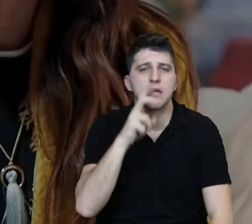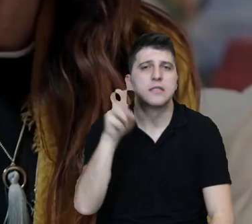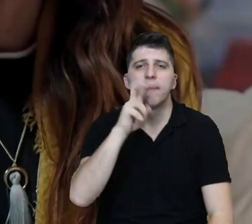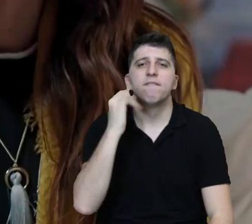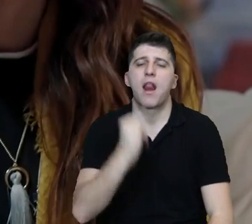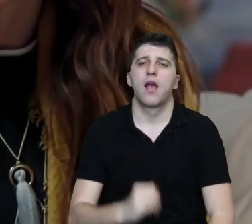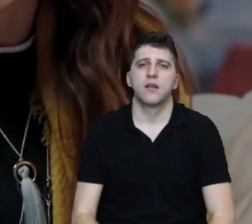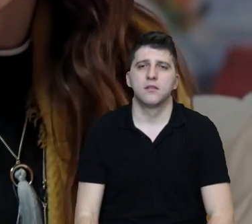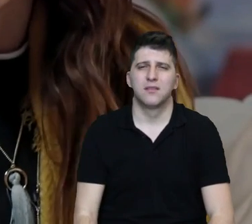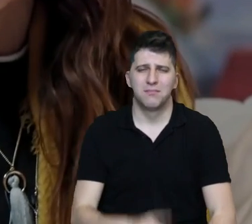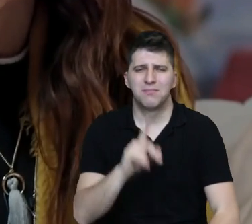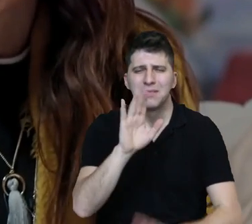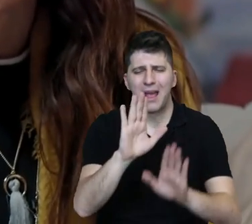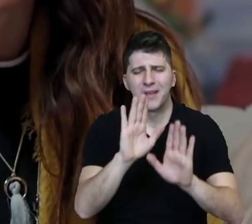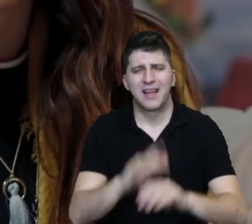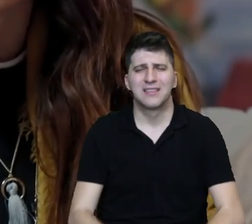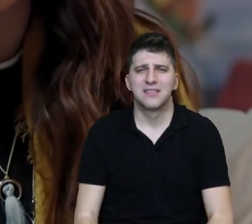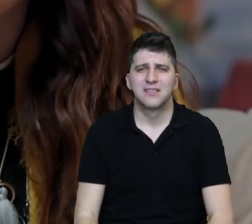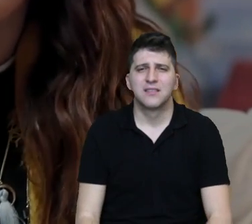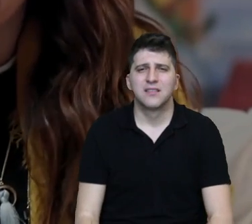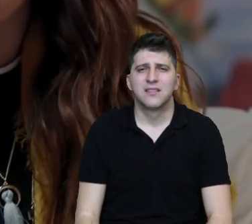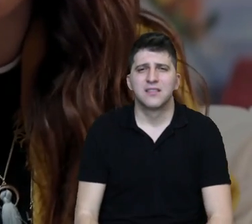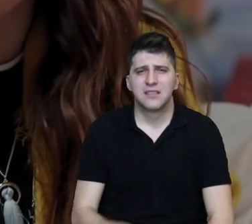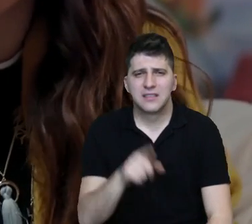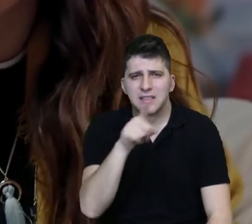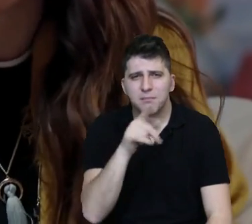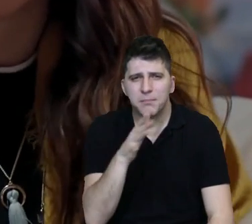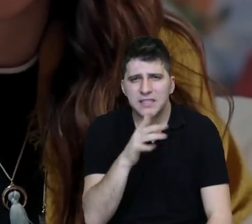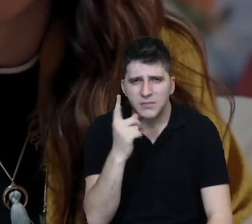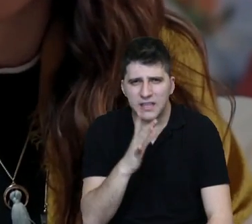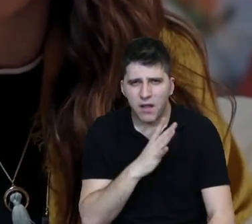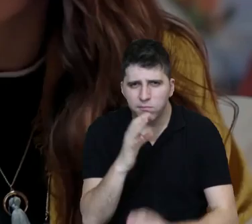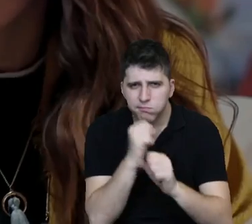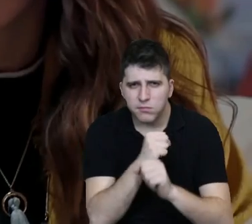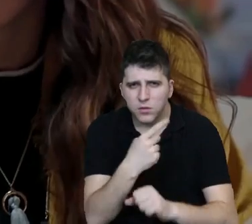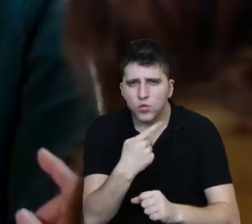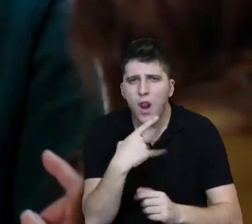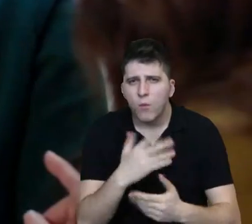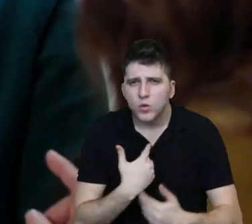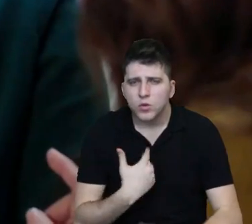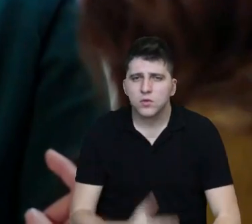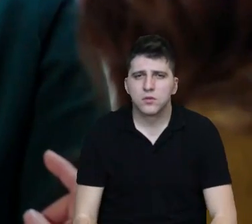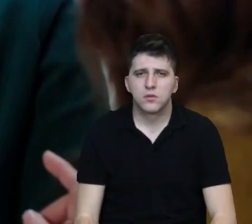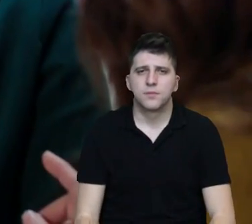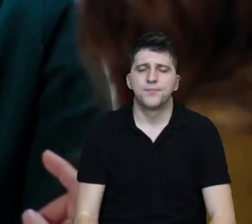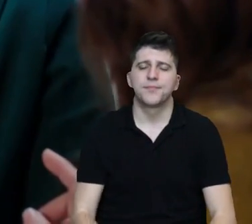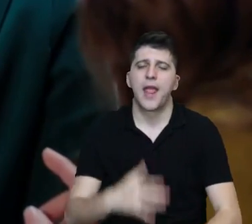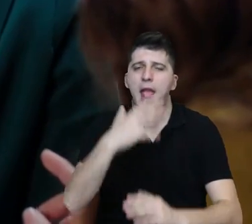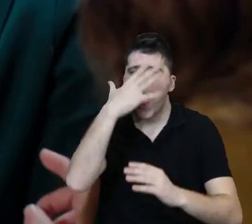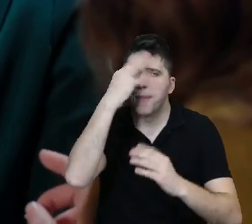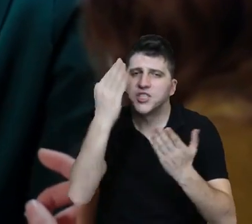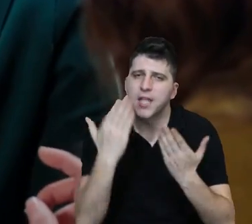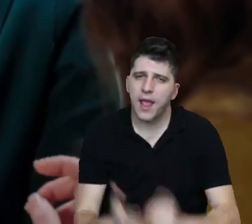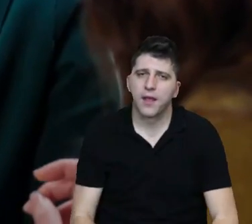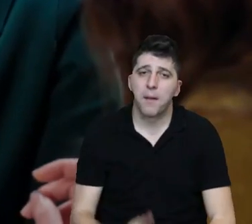gözleri. Bir dakika, bir dakika. Ya sizin bildiğiniz bir şey mi var da bana söylemiyorsunuz ha? Hemşire,